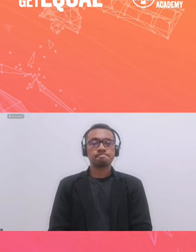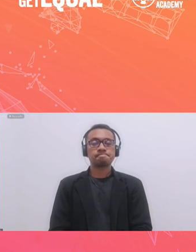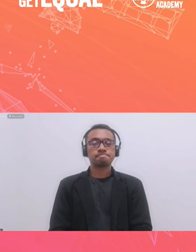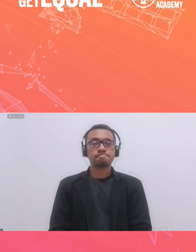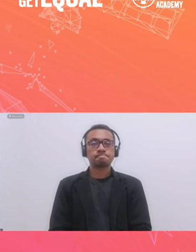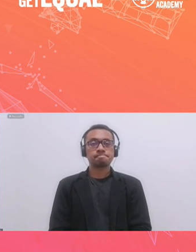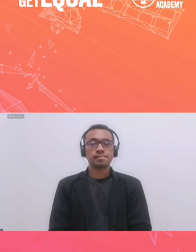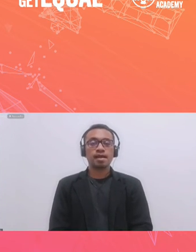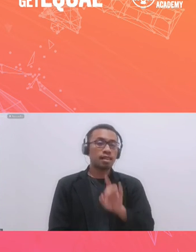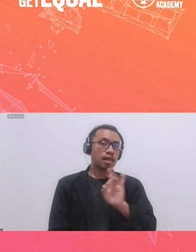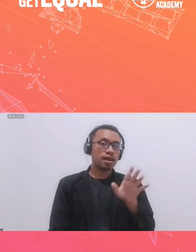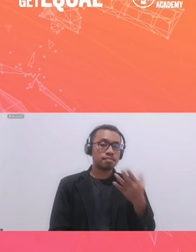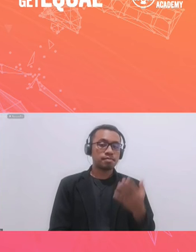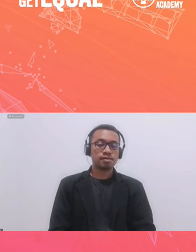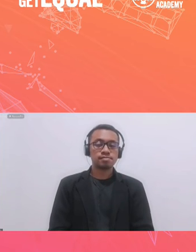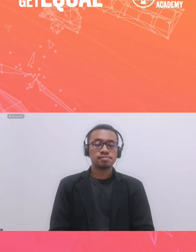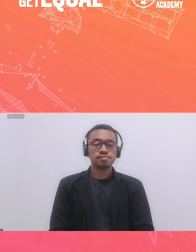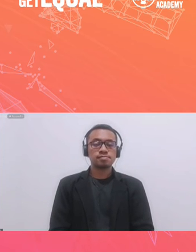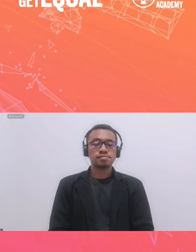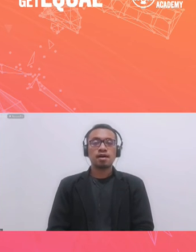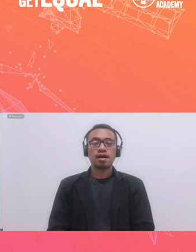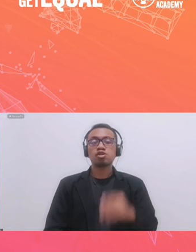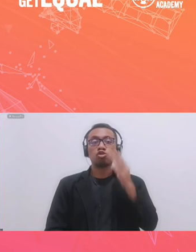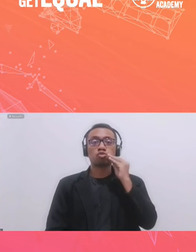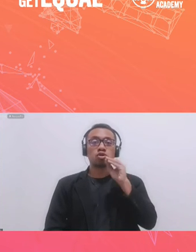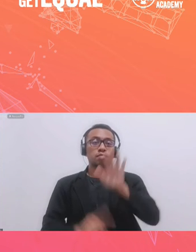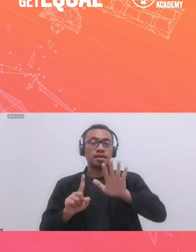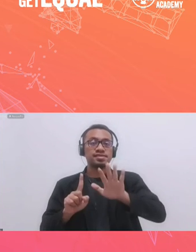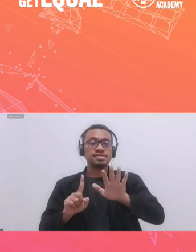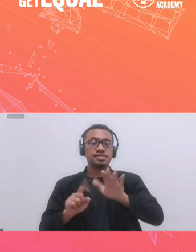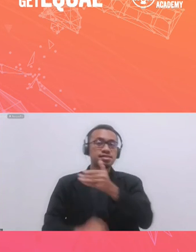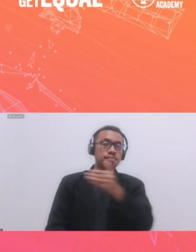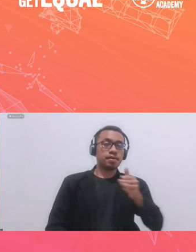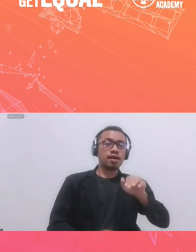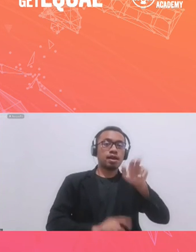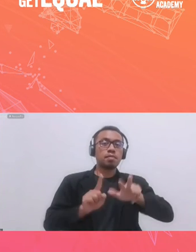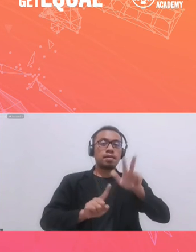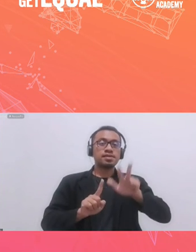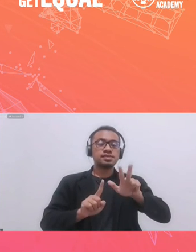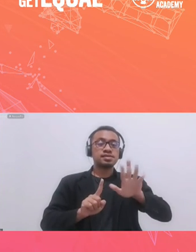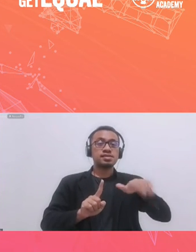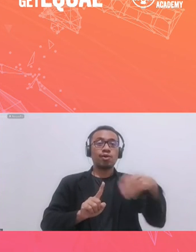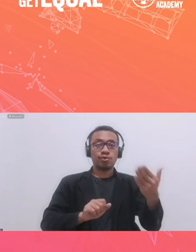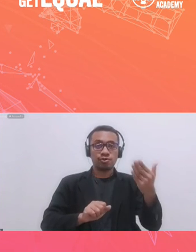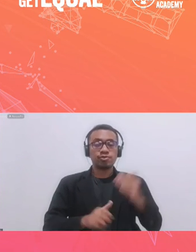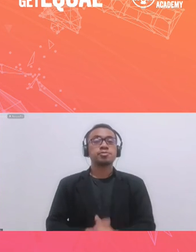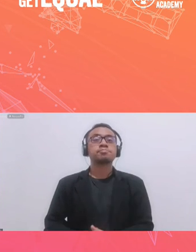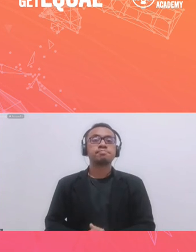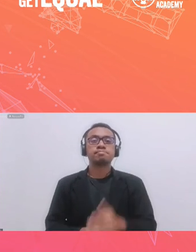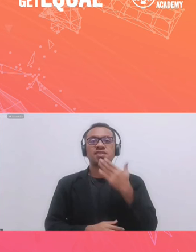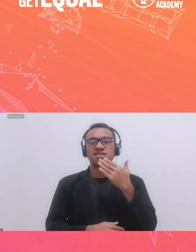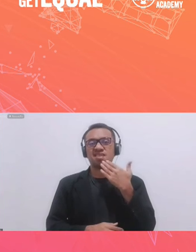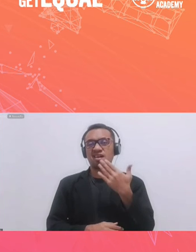yang lebih banyak itu di antara usia 15 sampai dengan 18 atau kurang ini, mereka terlibat